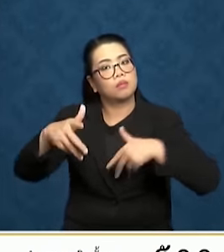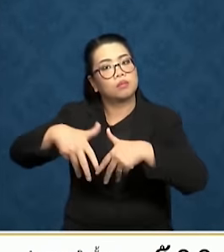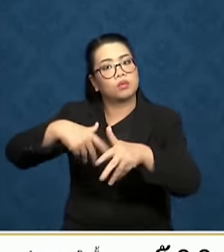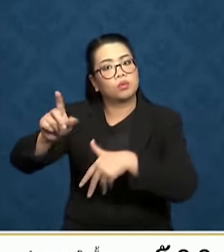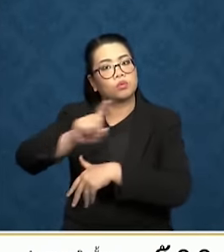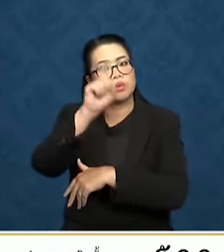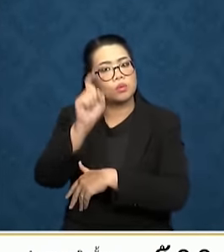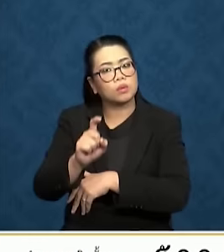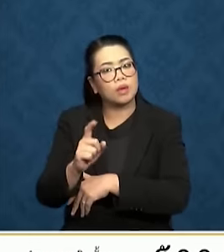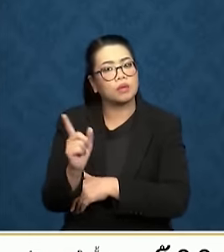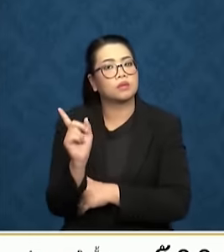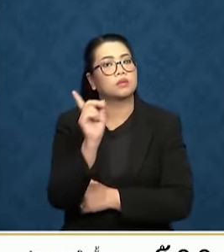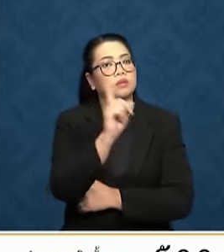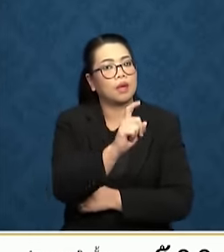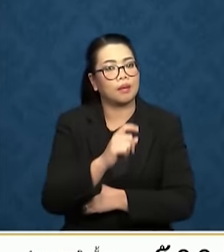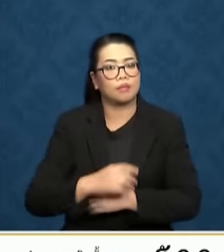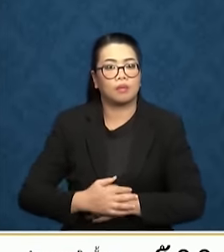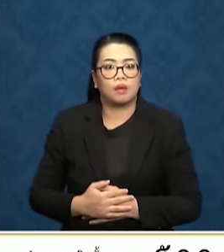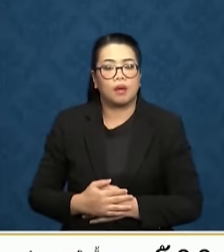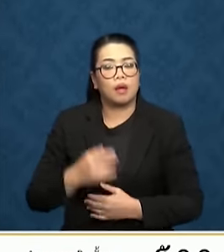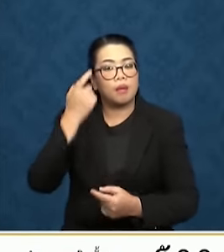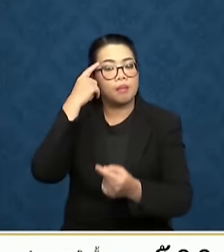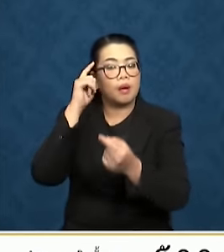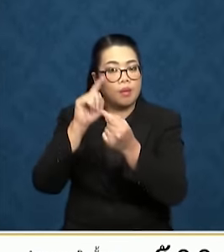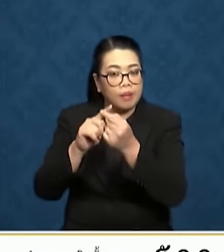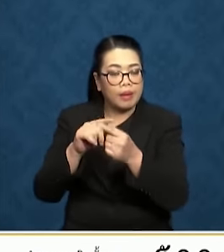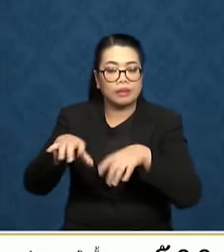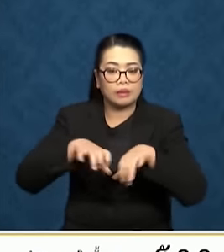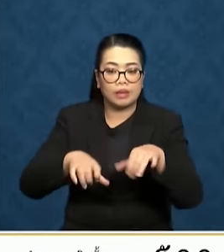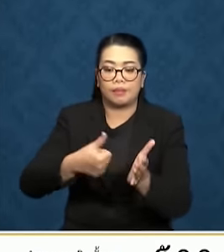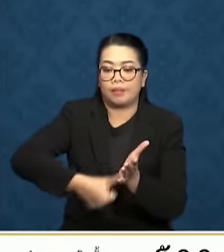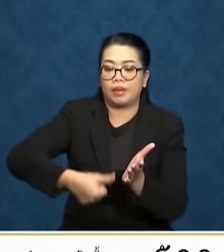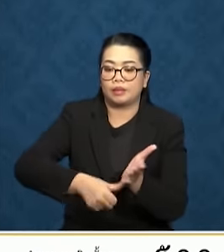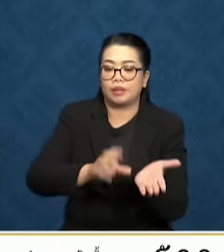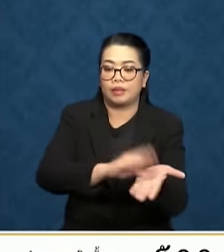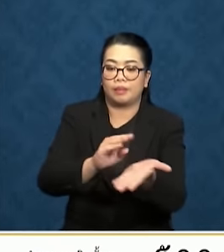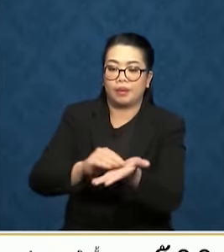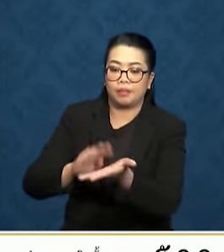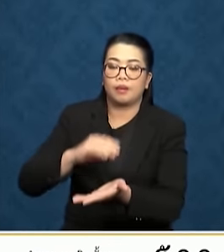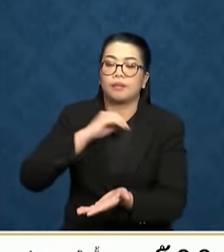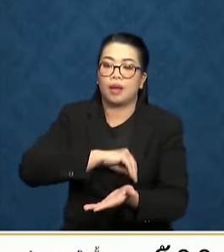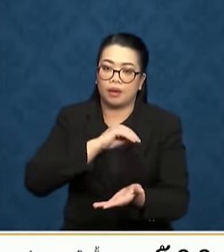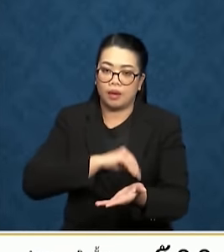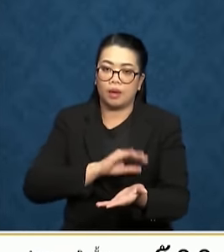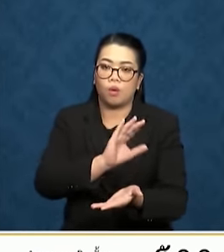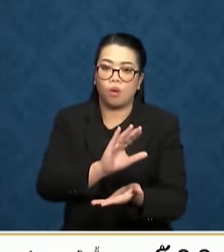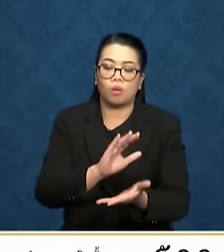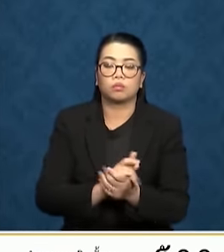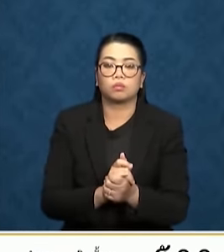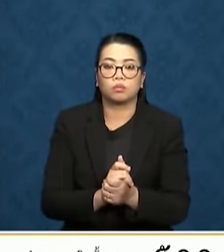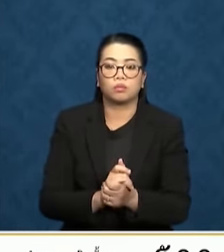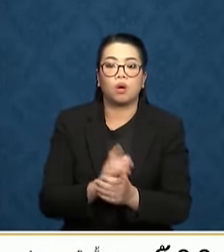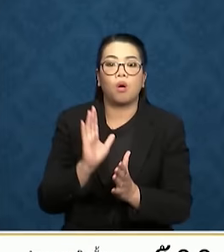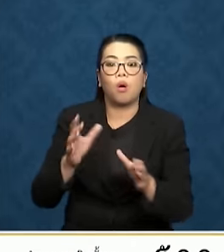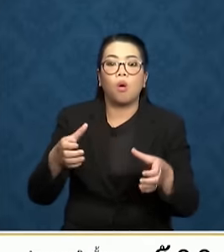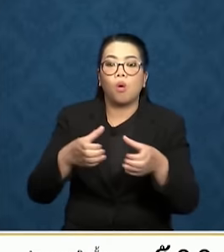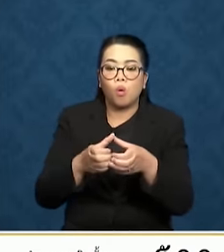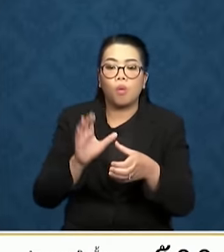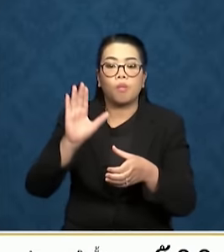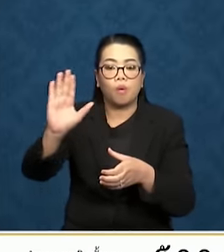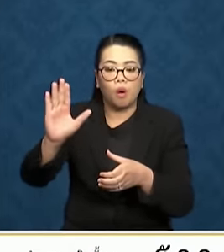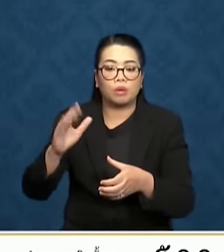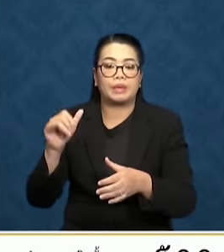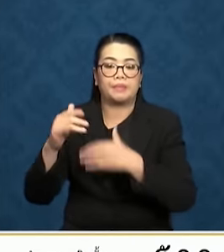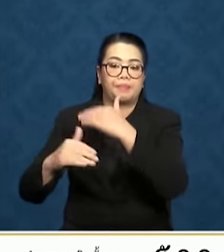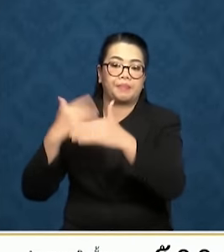ผ่านมายังท่านประธานว่าเป้าหมายในการจัดเก็บรายได้ของประเทศที่มันพัฒนาแล้วของประเทศในกลุ่มอย่าง ecdเป็น